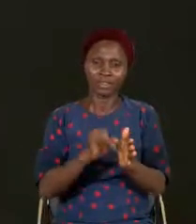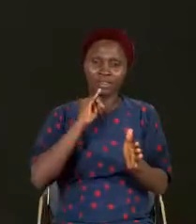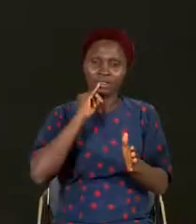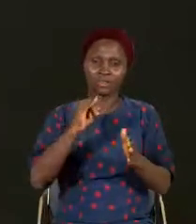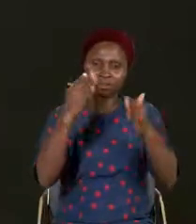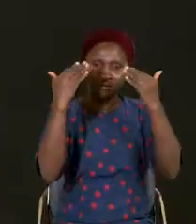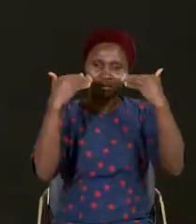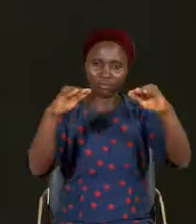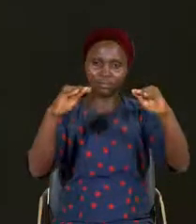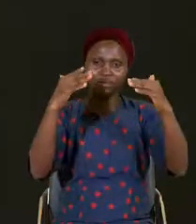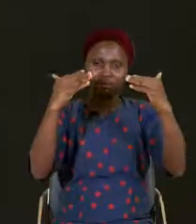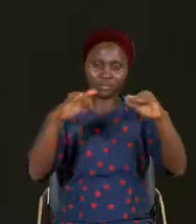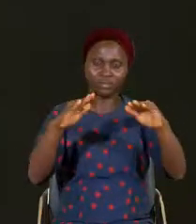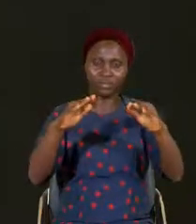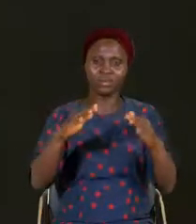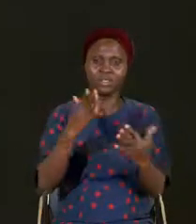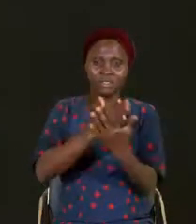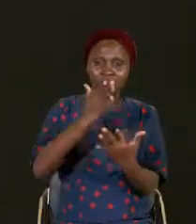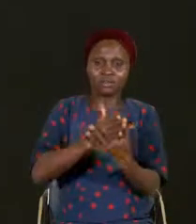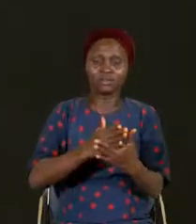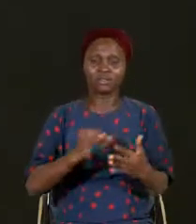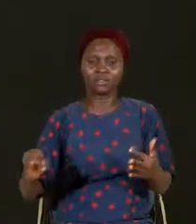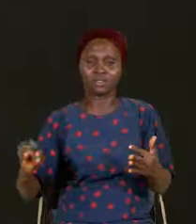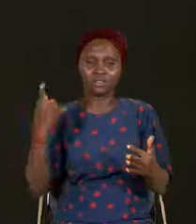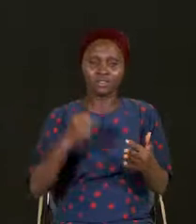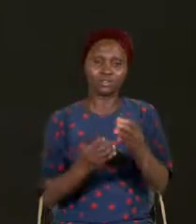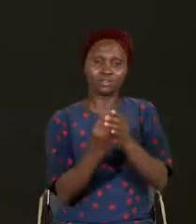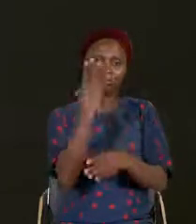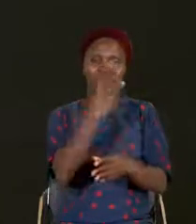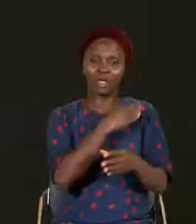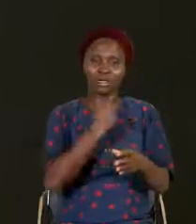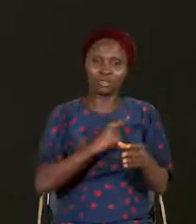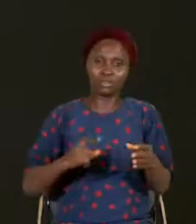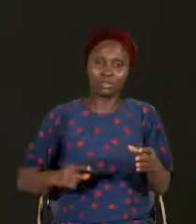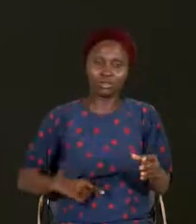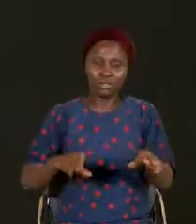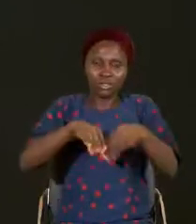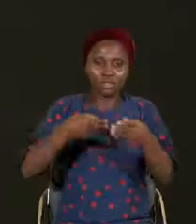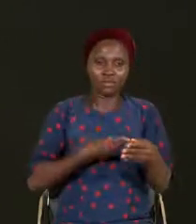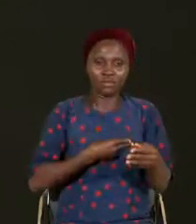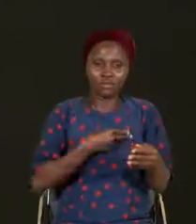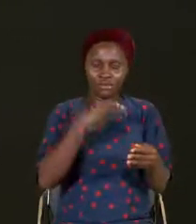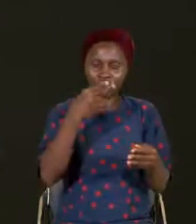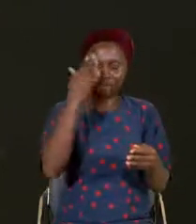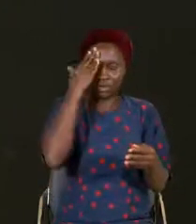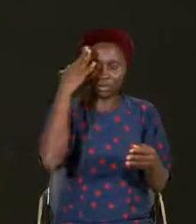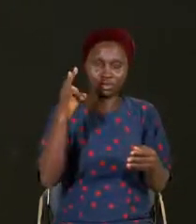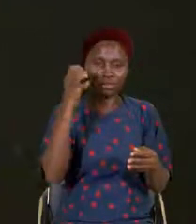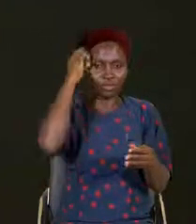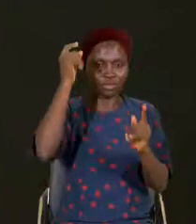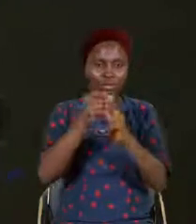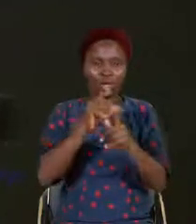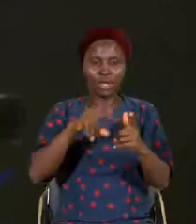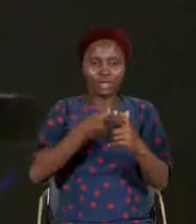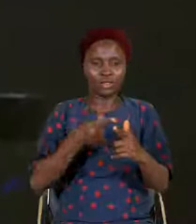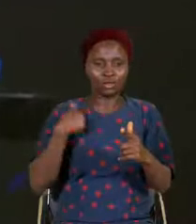qui empêche, qui retarde, qui empêche la croissance. Comme le Seigneur nous offre la connaissance de sa